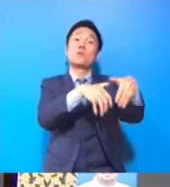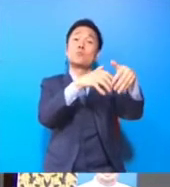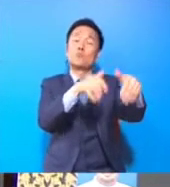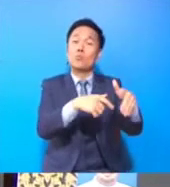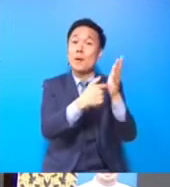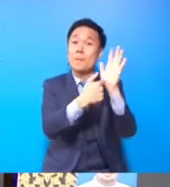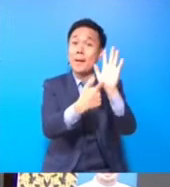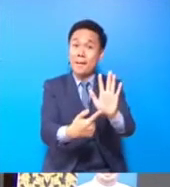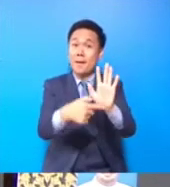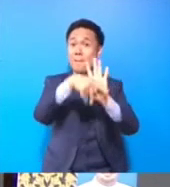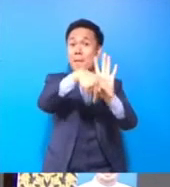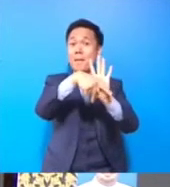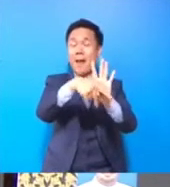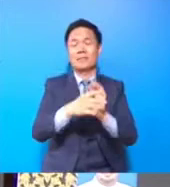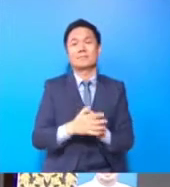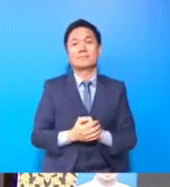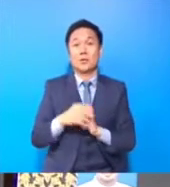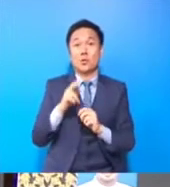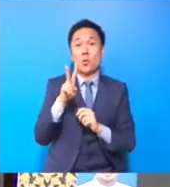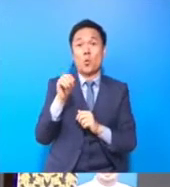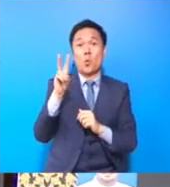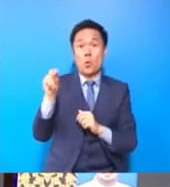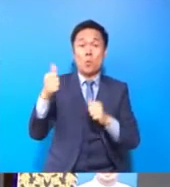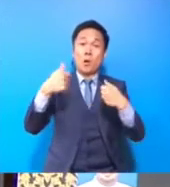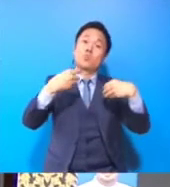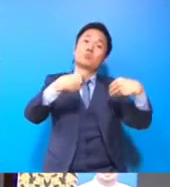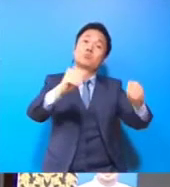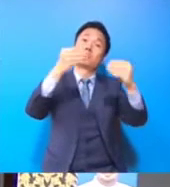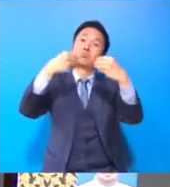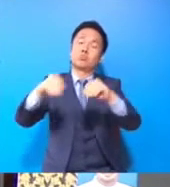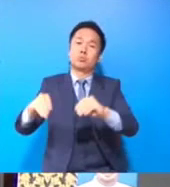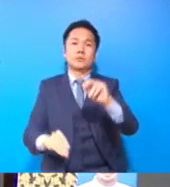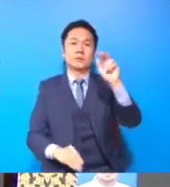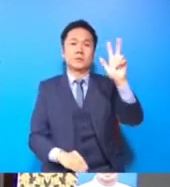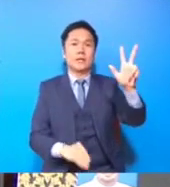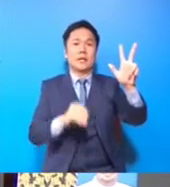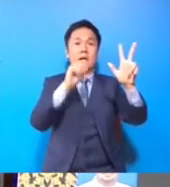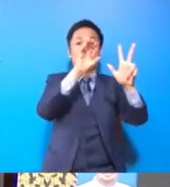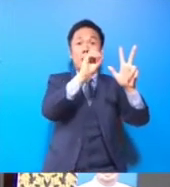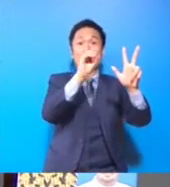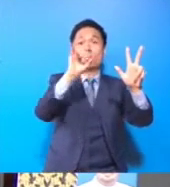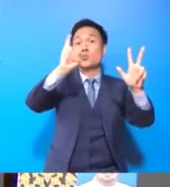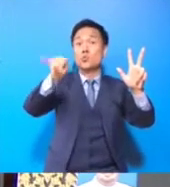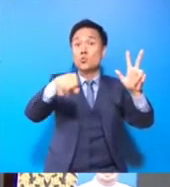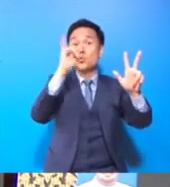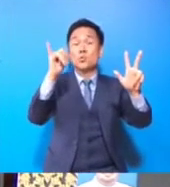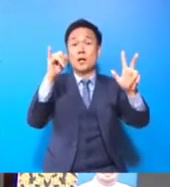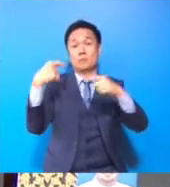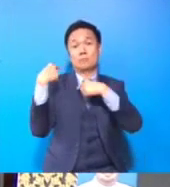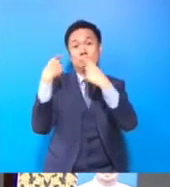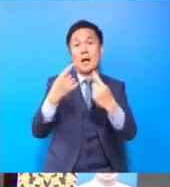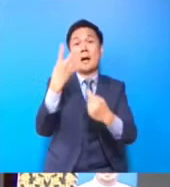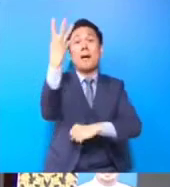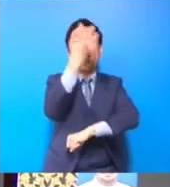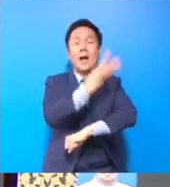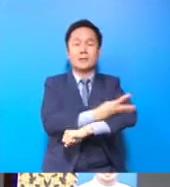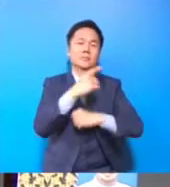rolling frame kedua dalam area monkey 12 di tahun